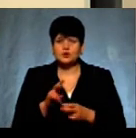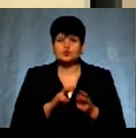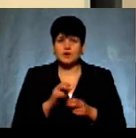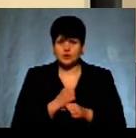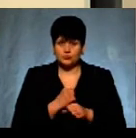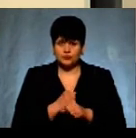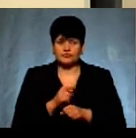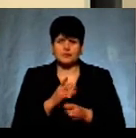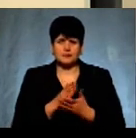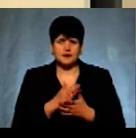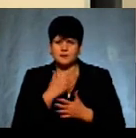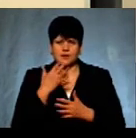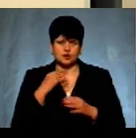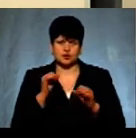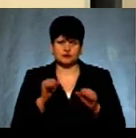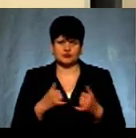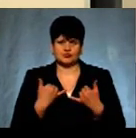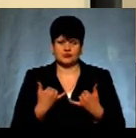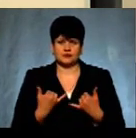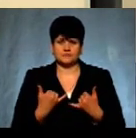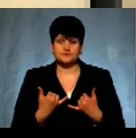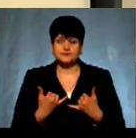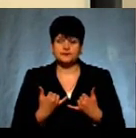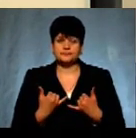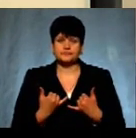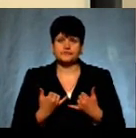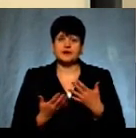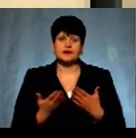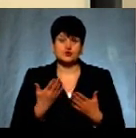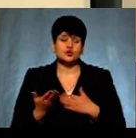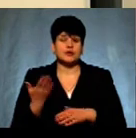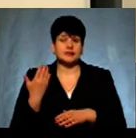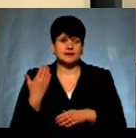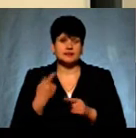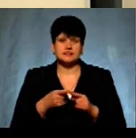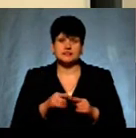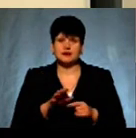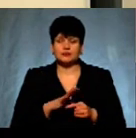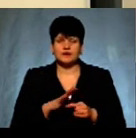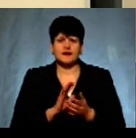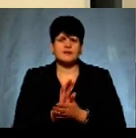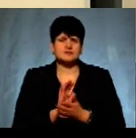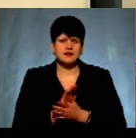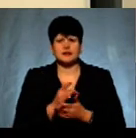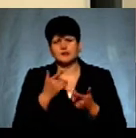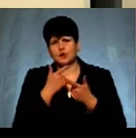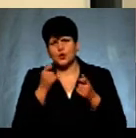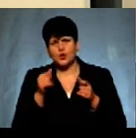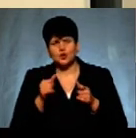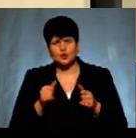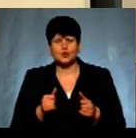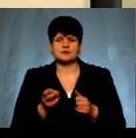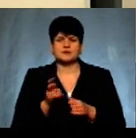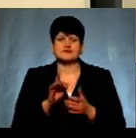вона має дуже багато можливостей сьогодні, тому що якщо раніше це були тільки там газети, якісь оголошення, прийти в